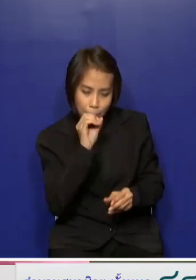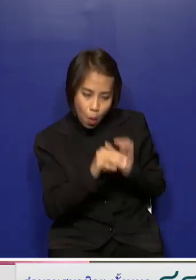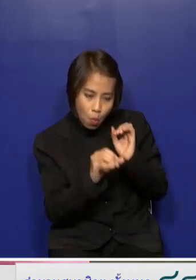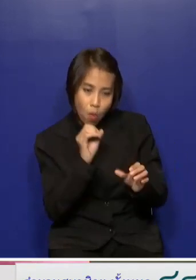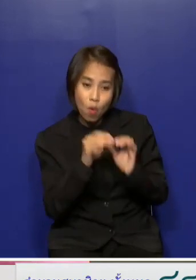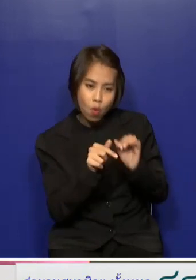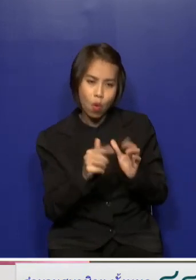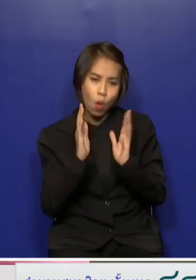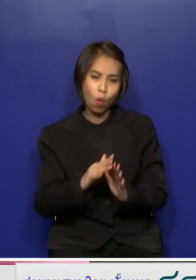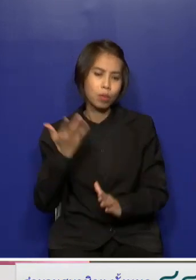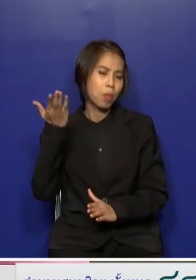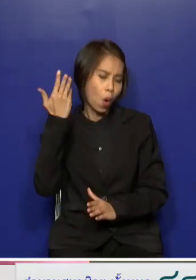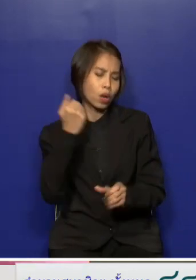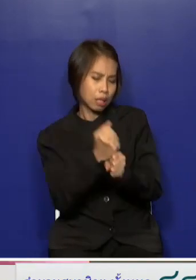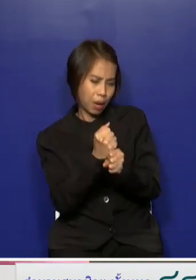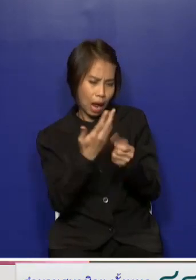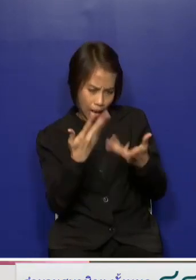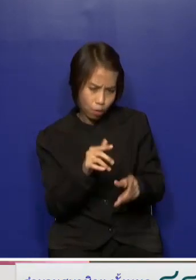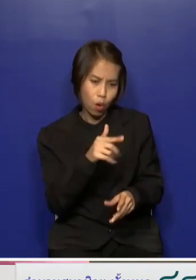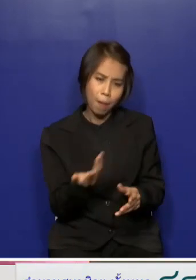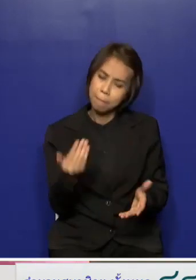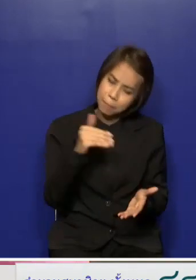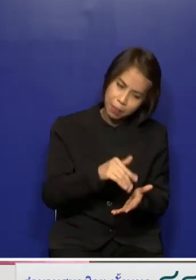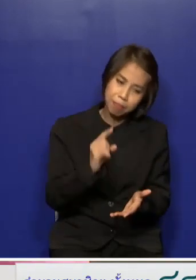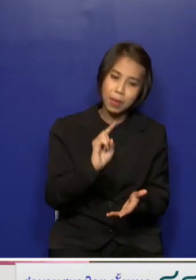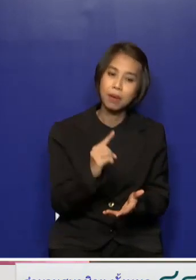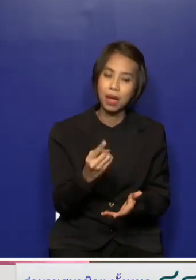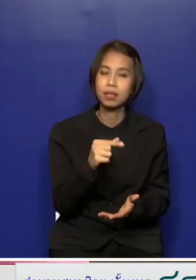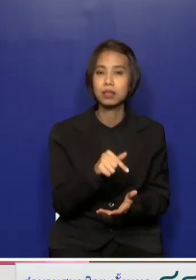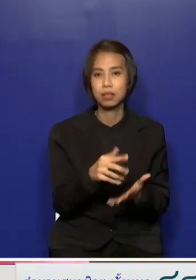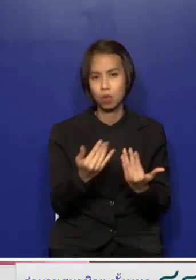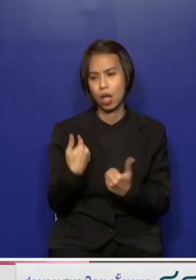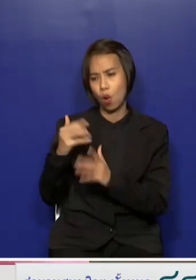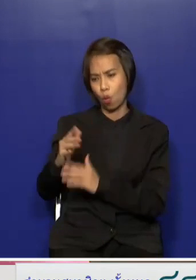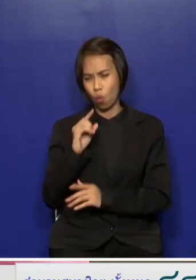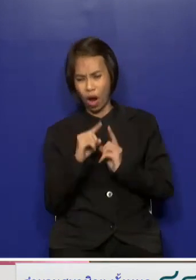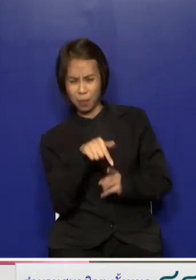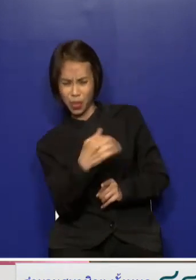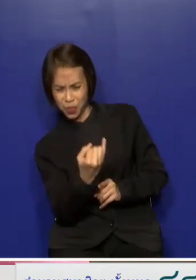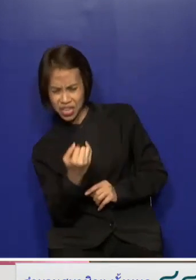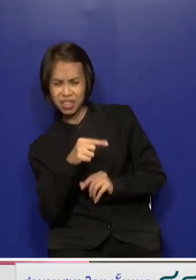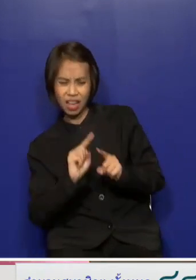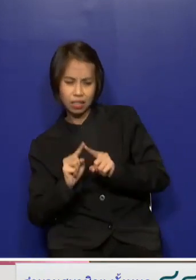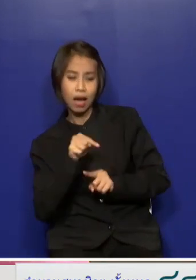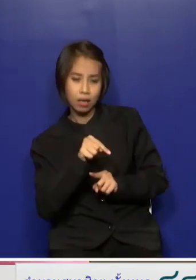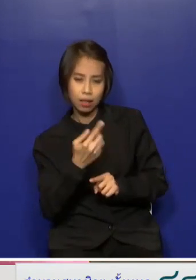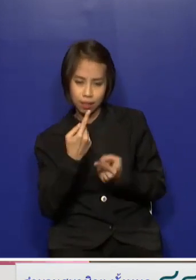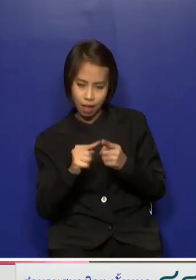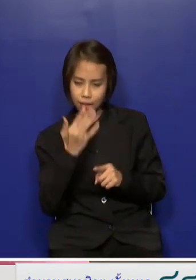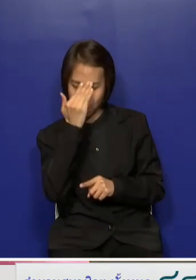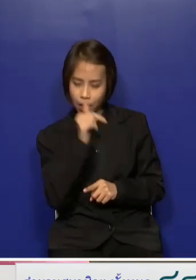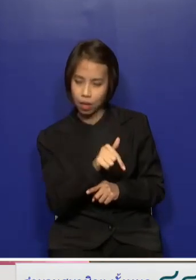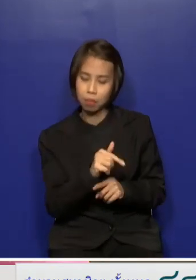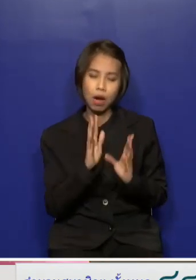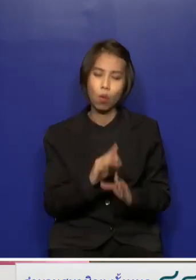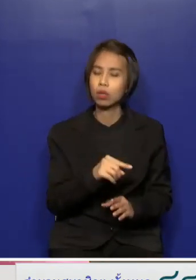ๆทำงานซ้ำแล้วซ้ำเล่านะครับท่ามกลางข้อคอรหาบางหน่วยก็มีปัญหาอยู่นะครับไม่โปร่ง